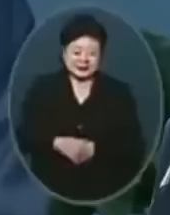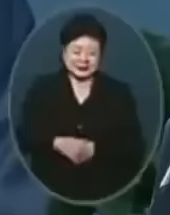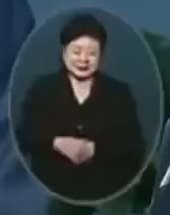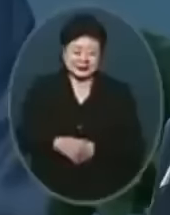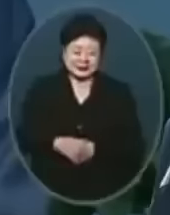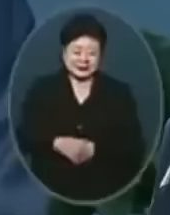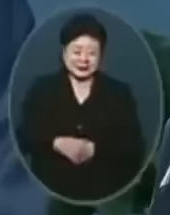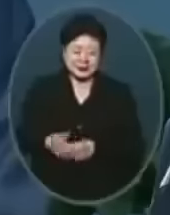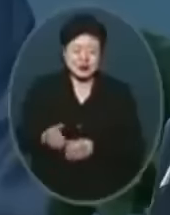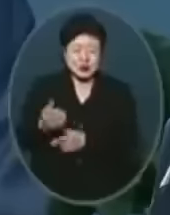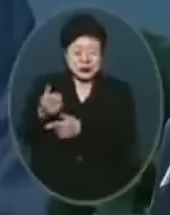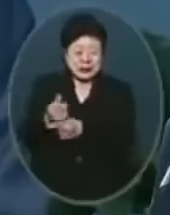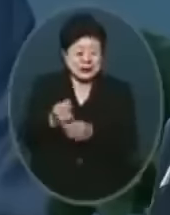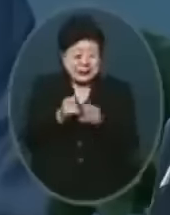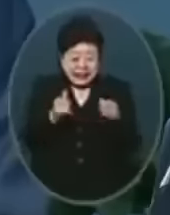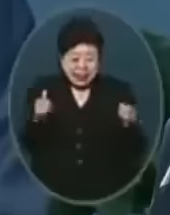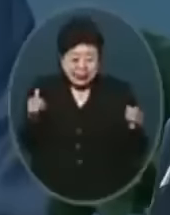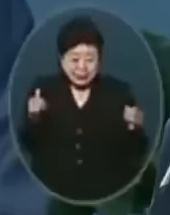고기잡이